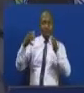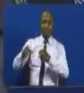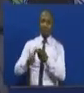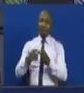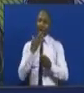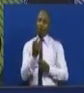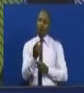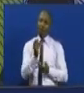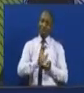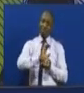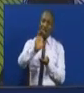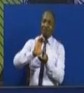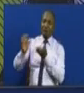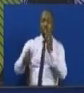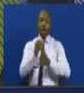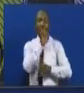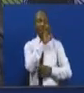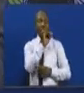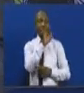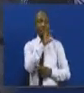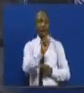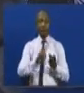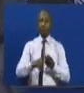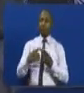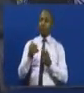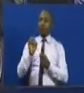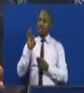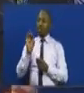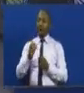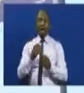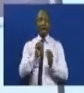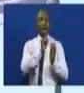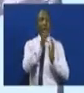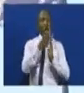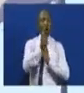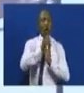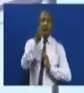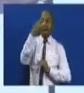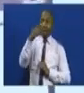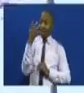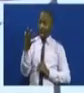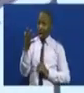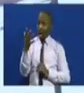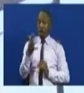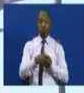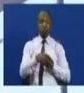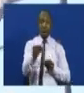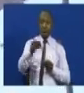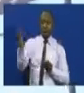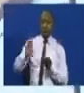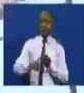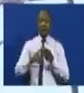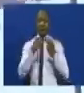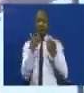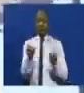senti kidogo toka FIFA. Kumbuka FIFA wataipa TFF kiasi cha dola 500,000 kama mashirikisho mengine yote duniani. Kwa hiyo Baisel